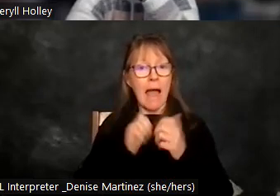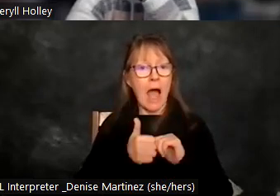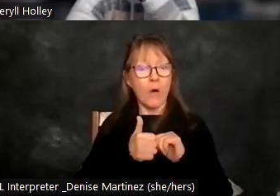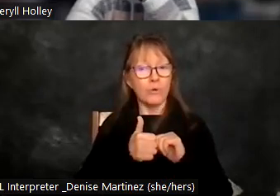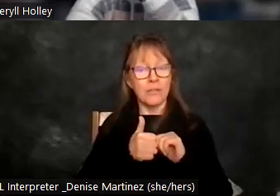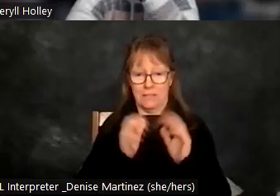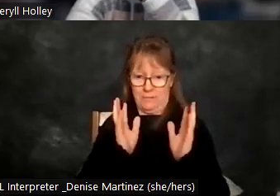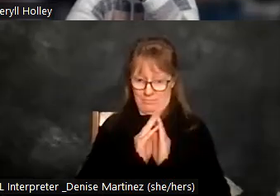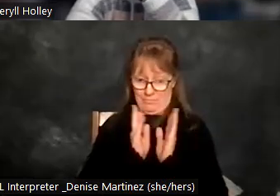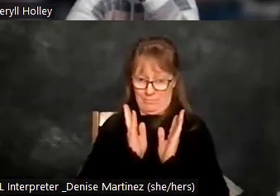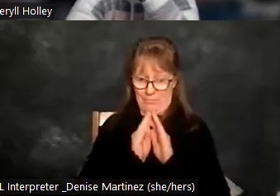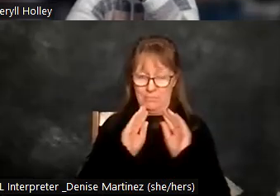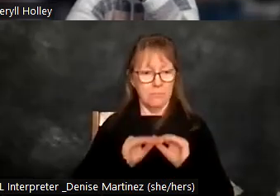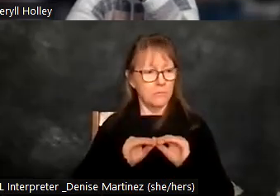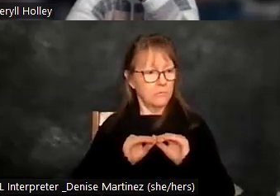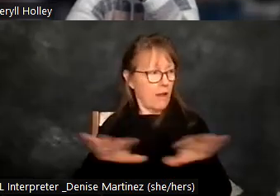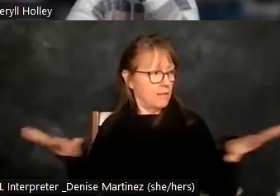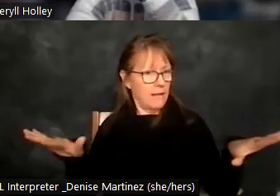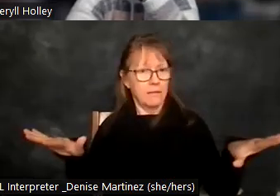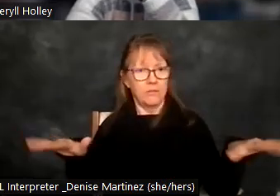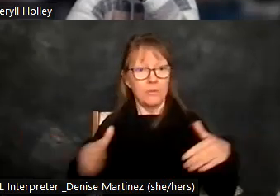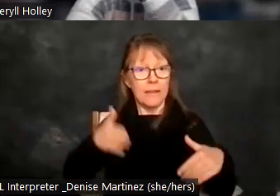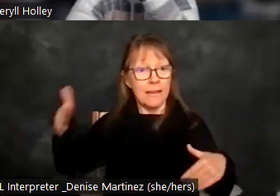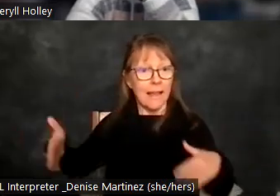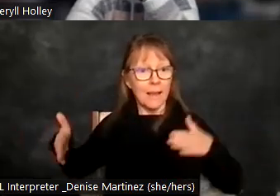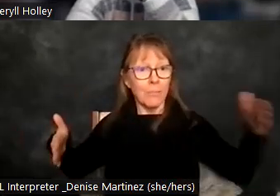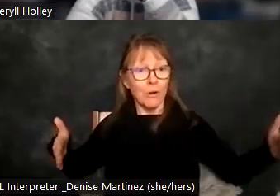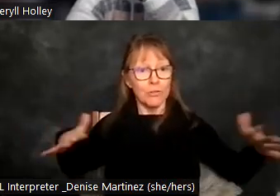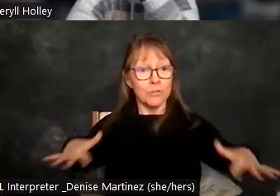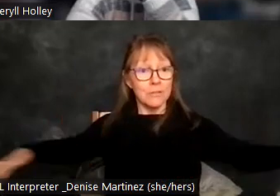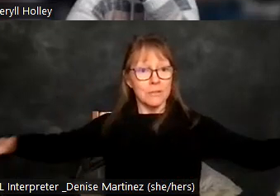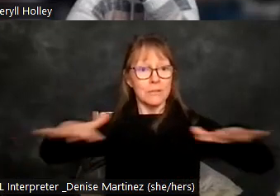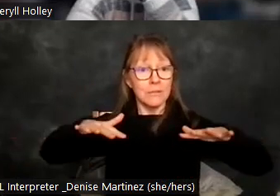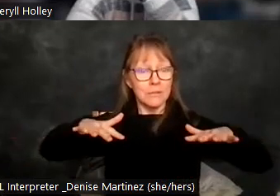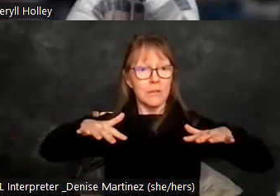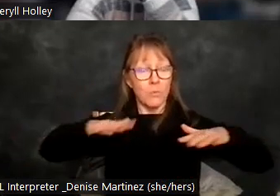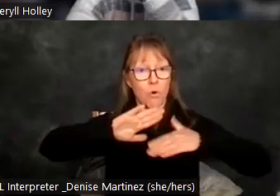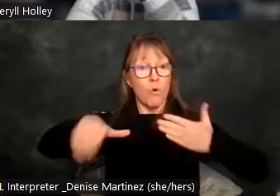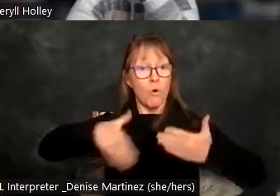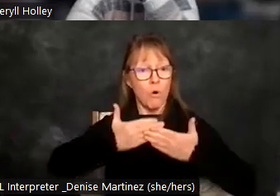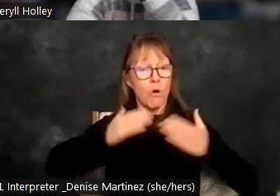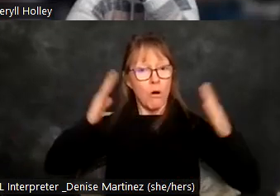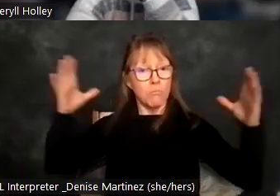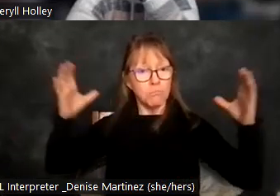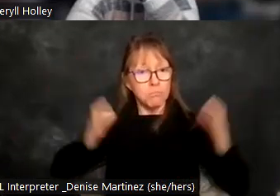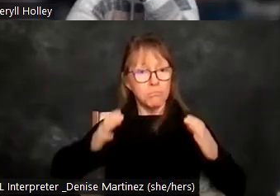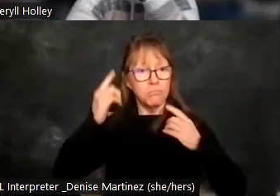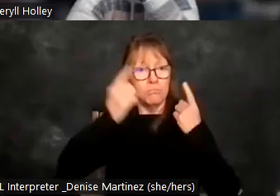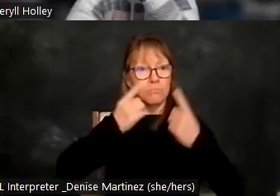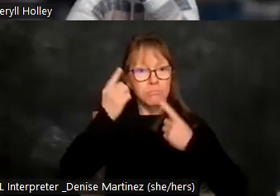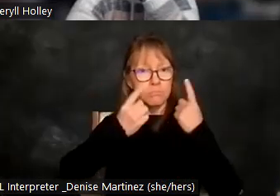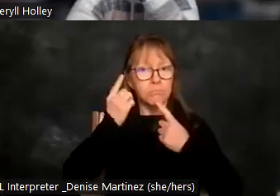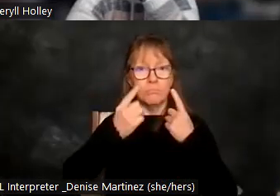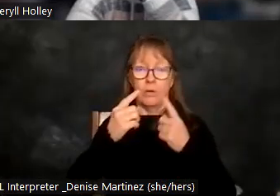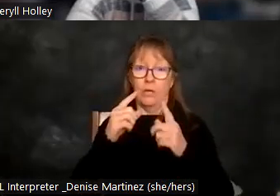qu'il y a comprendre, est-ce qu'il y a quoi, ça qu'a fait qu'on y a, et qui genre, il y a monde qui était